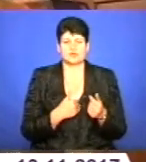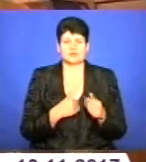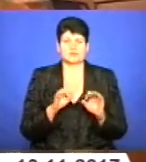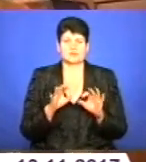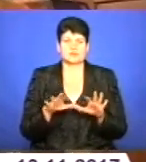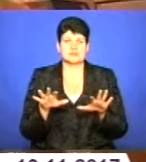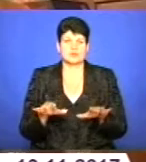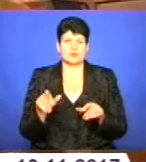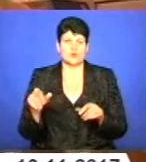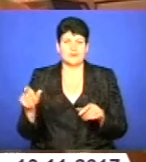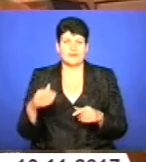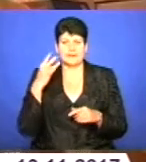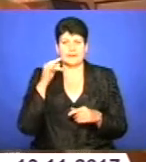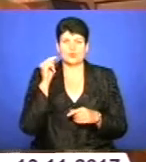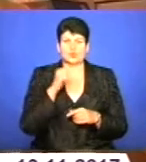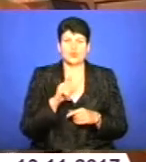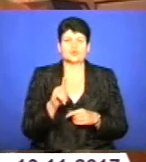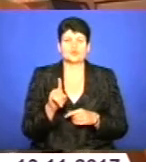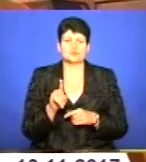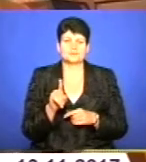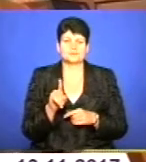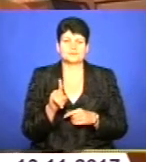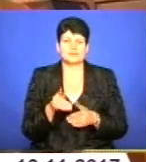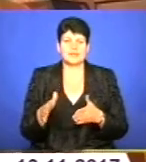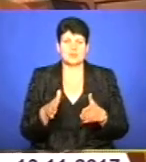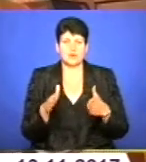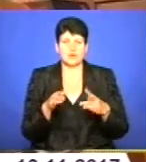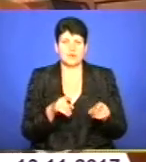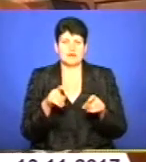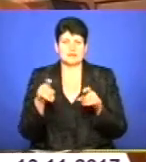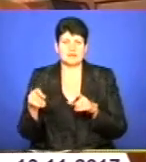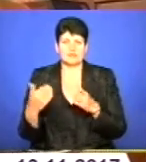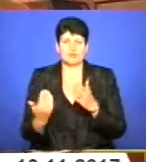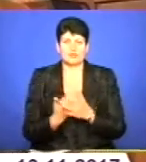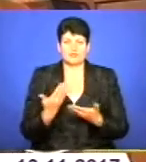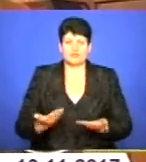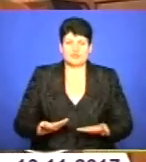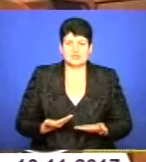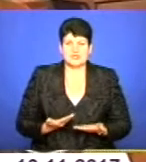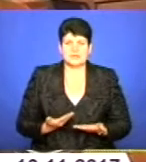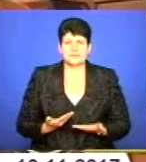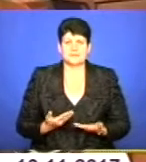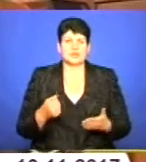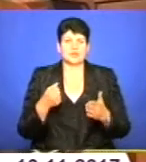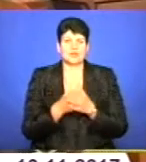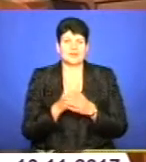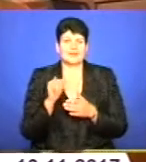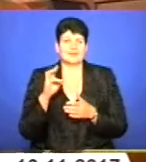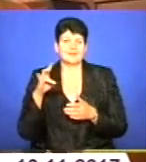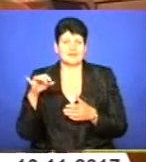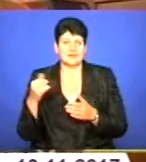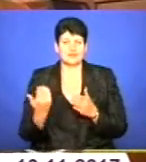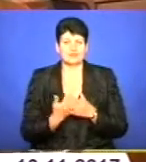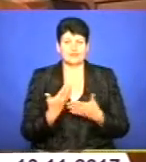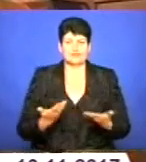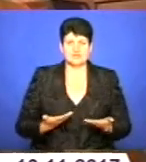місцевої громади ідею того, що на шляху переселенців до нового життя, до інтеграції, до нового життя,